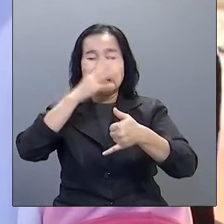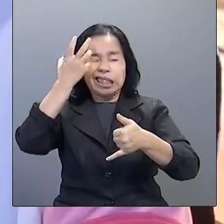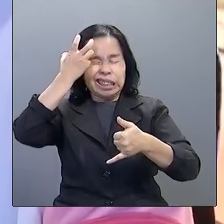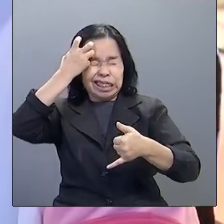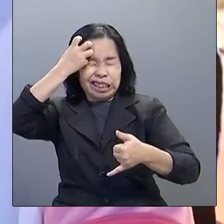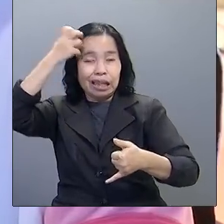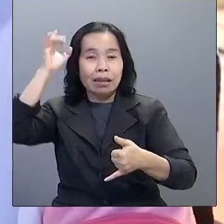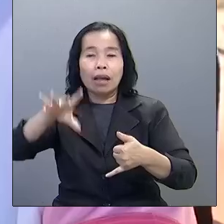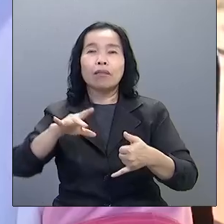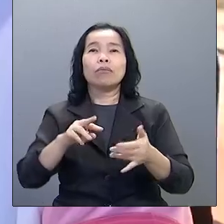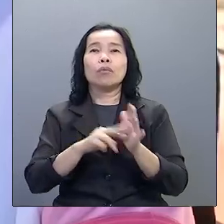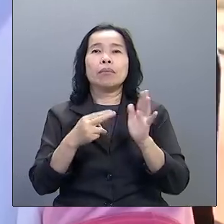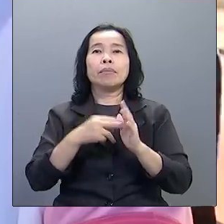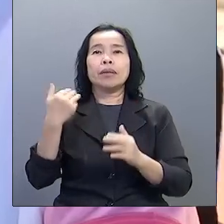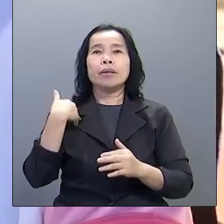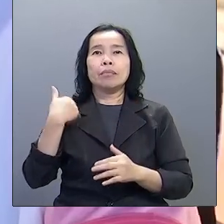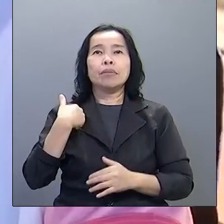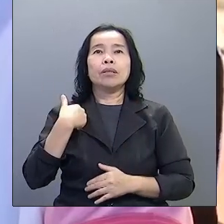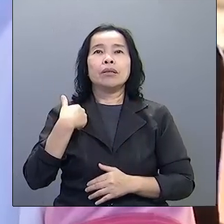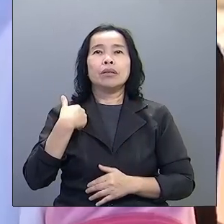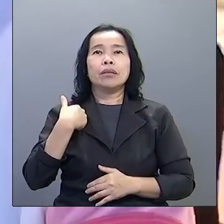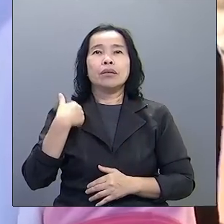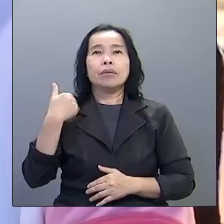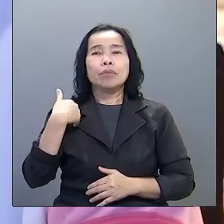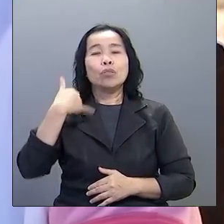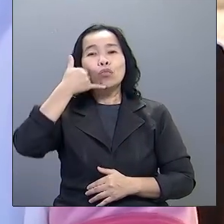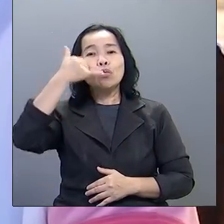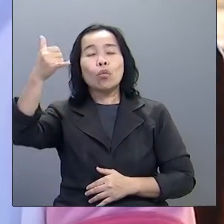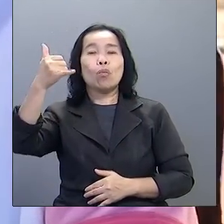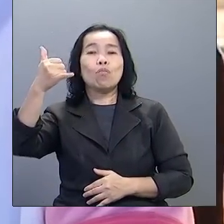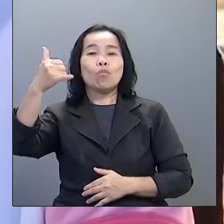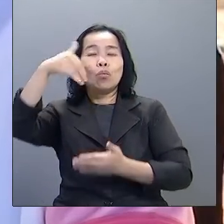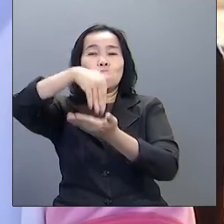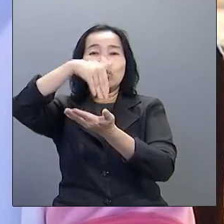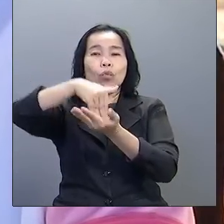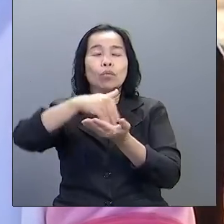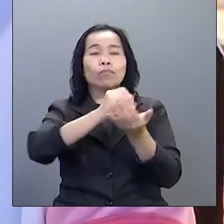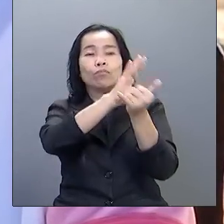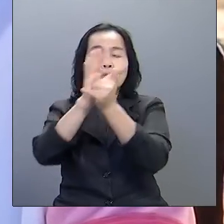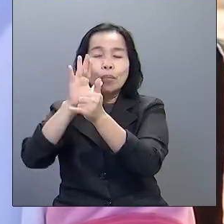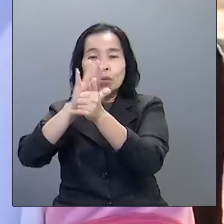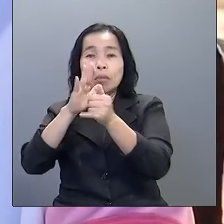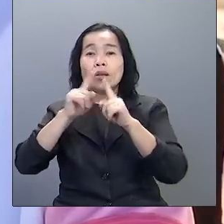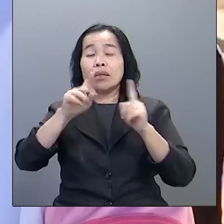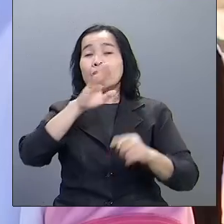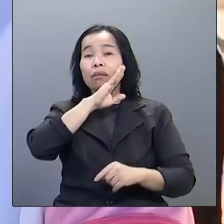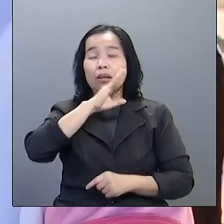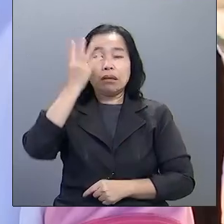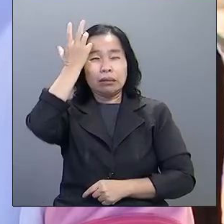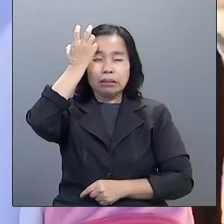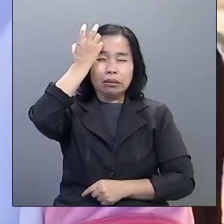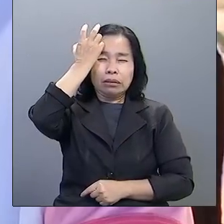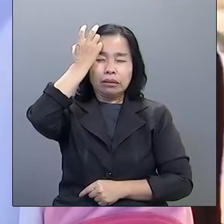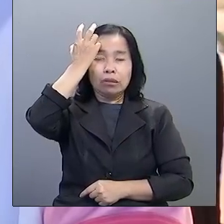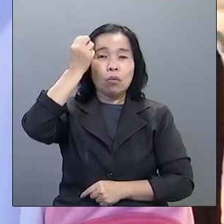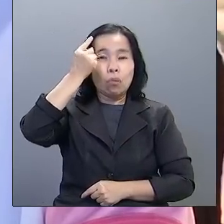ไปเนี่ยเราจะมีเบอร์โทรของเราสำหรับติดต่อประสานงานถ้าหากว่าเขายังในวันต่อไปเ